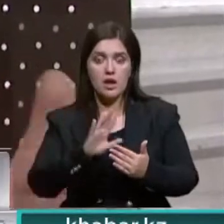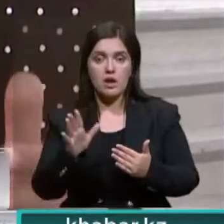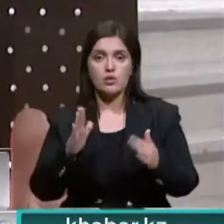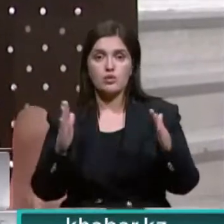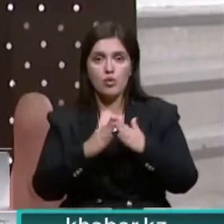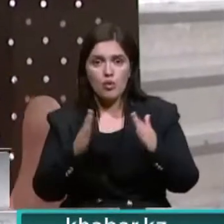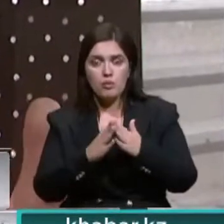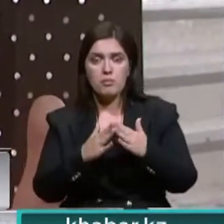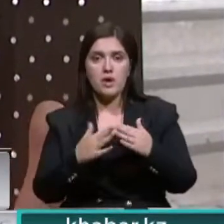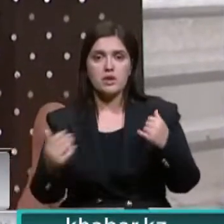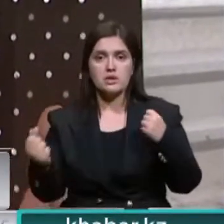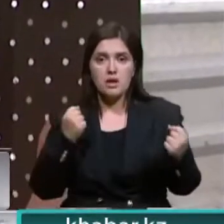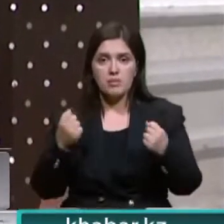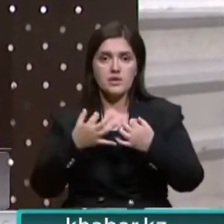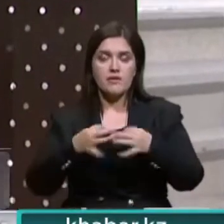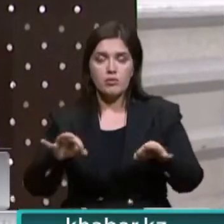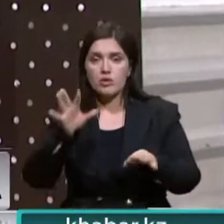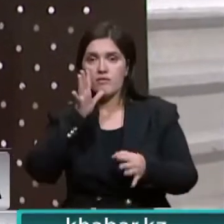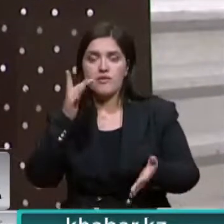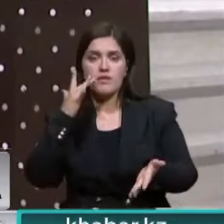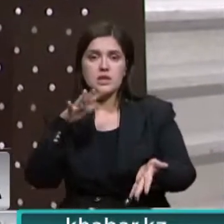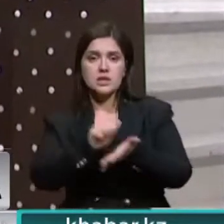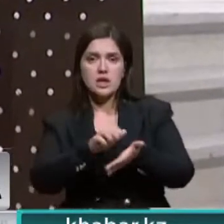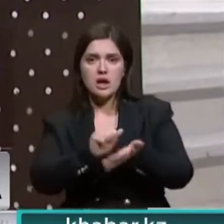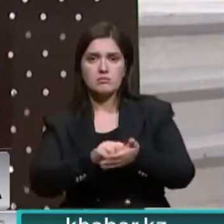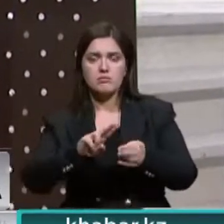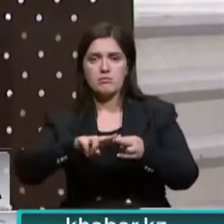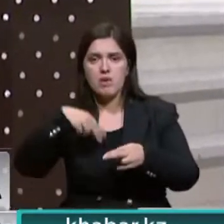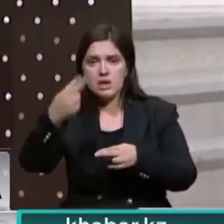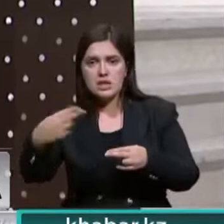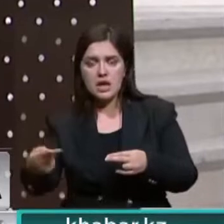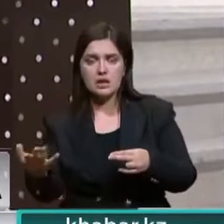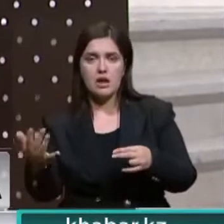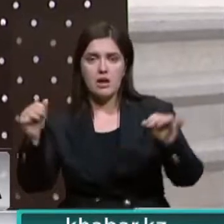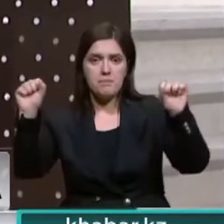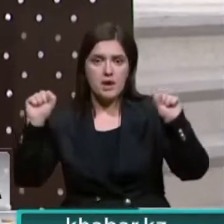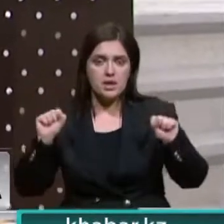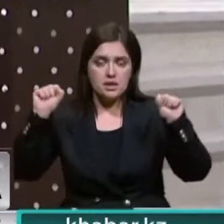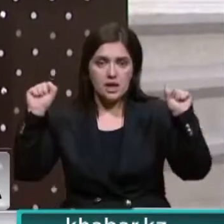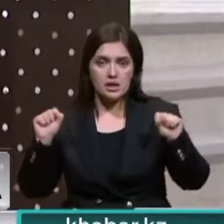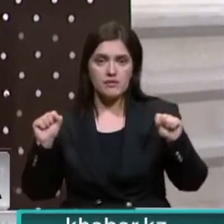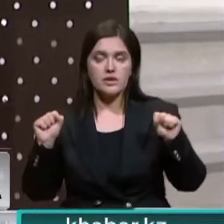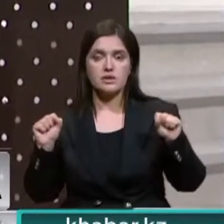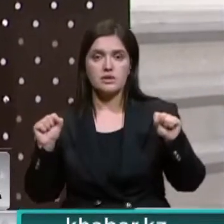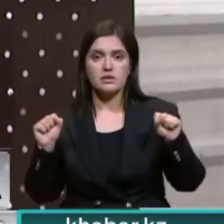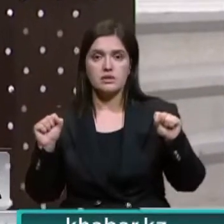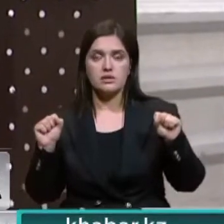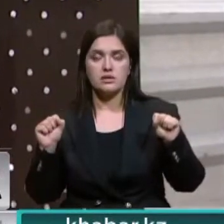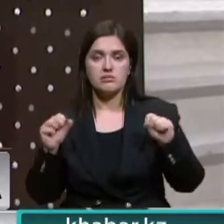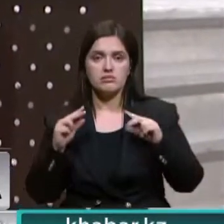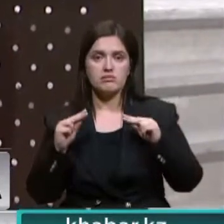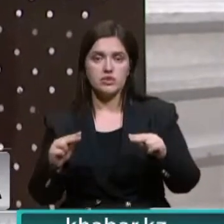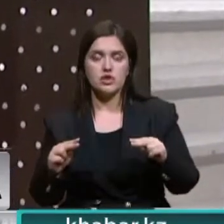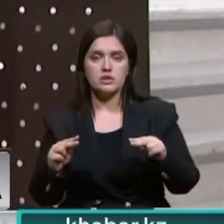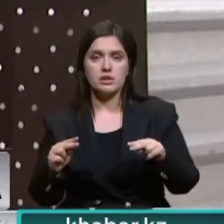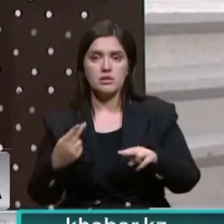дома, на площадке, в свободное время, он делает сальто, подтягивается. Если честно, я так на это уже